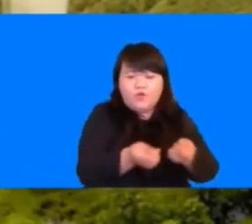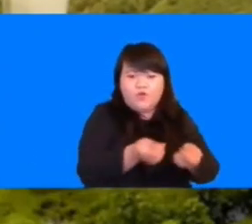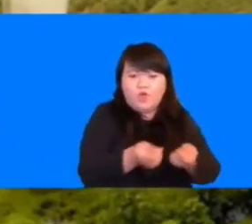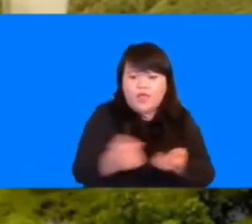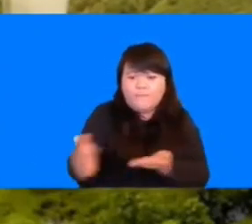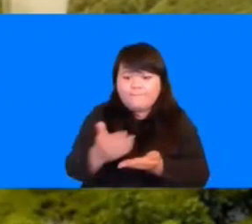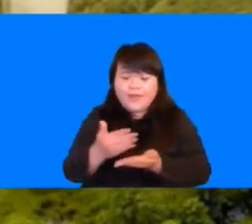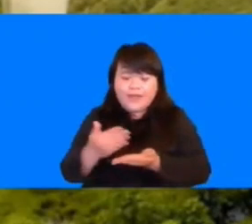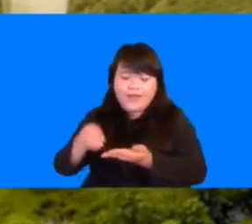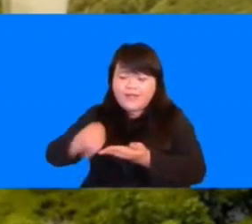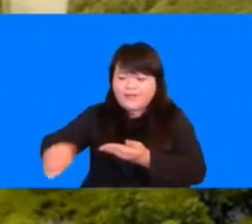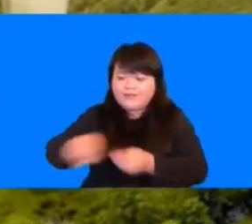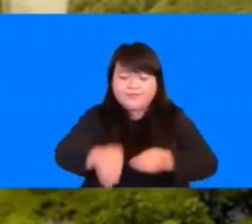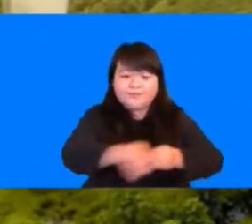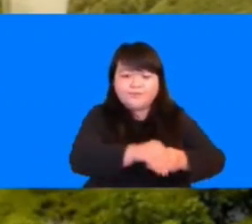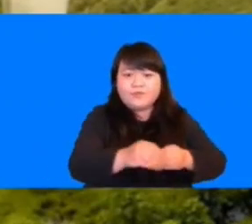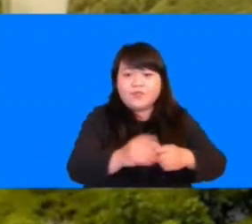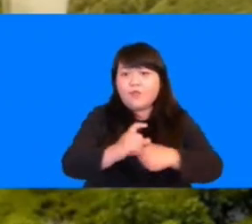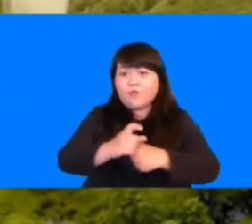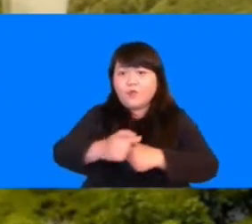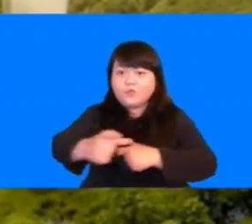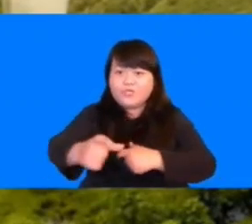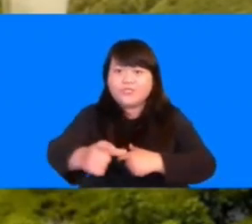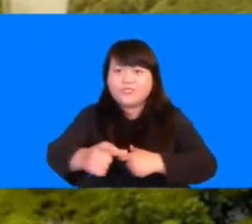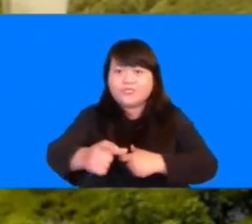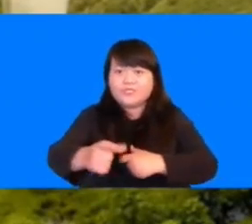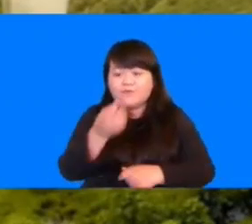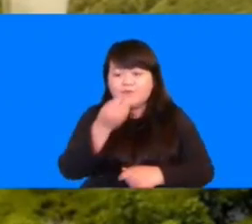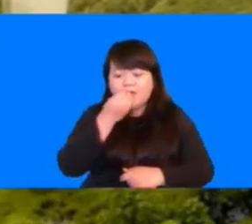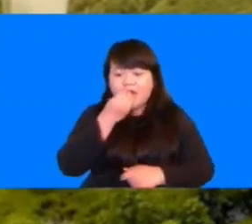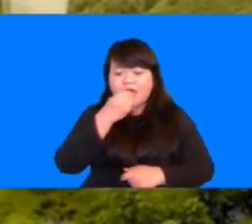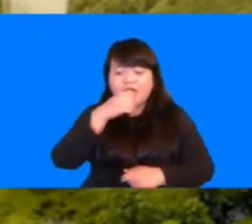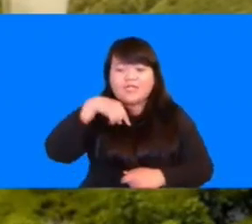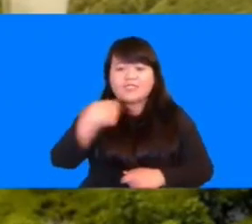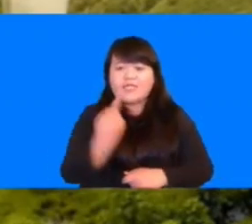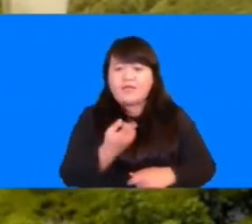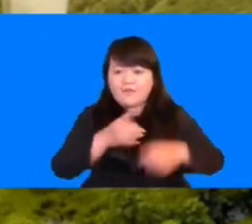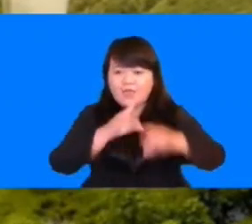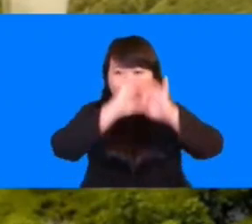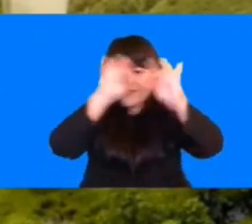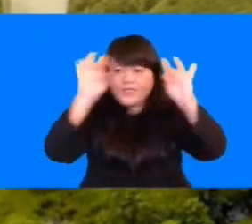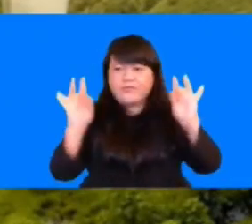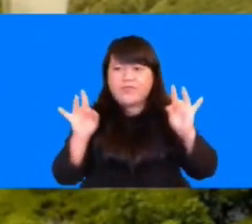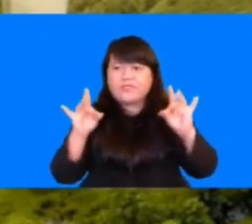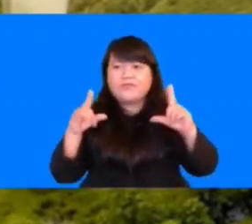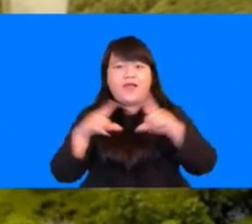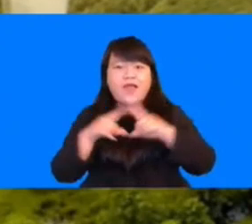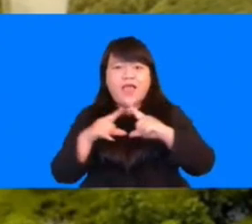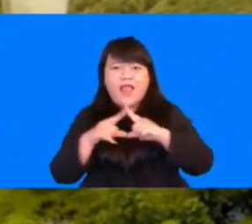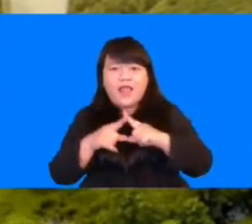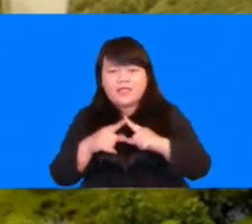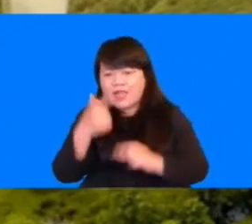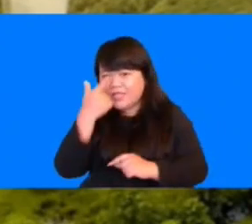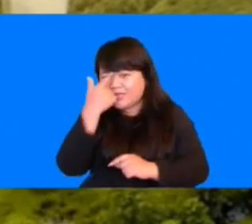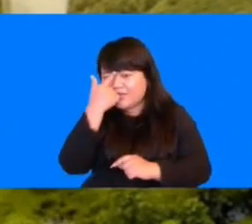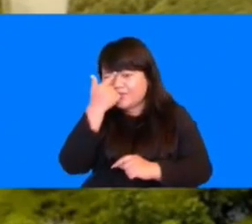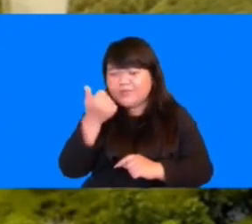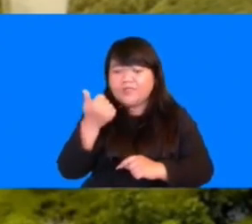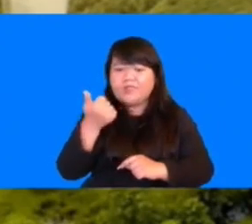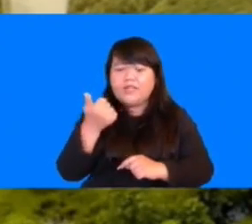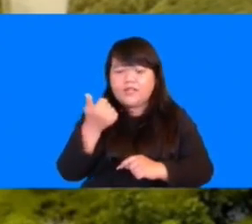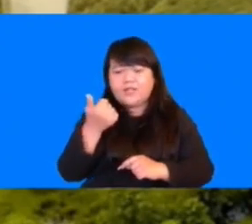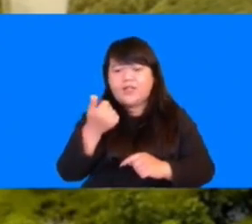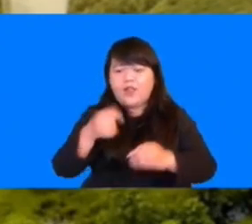panen, memproses makanan hingga berbagai peralatan smart and